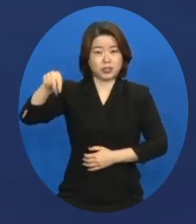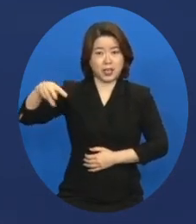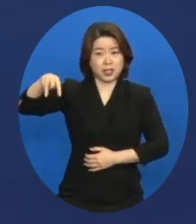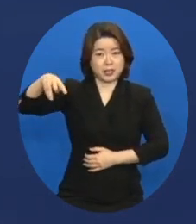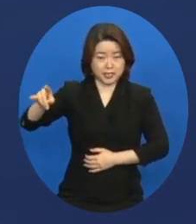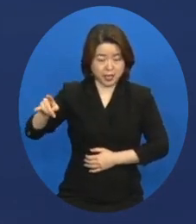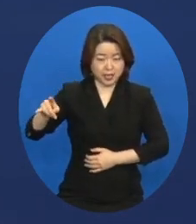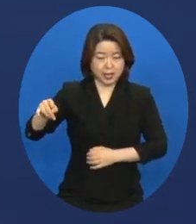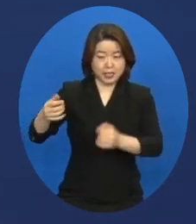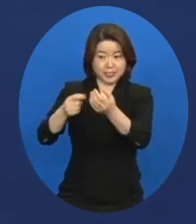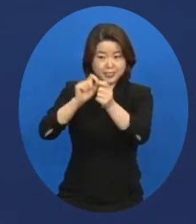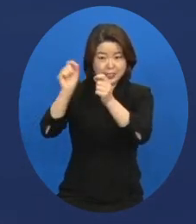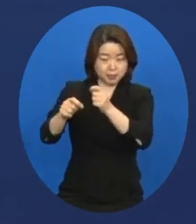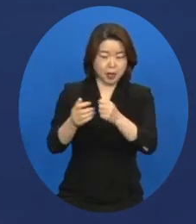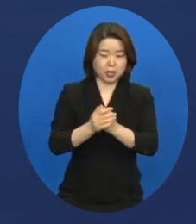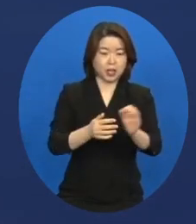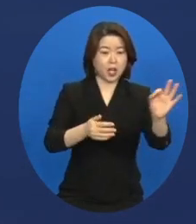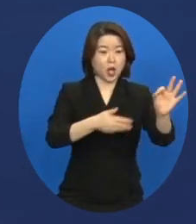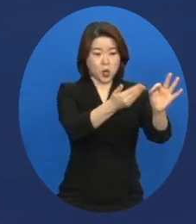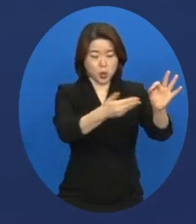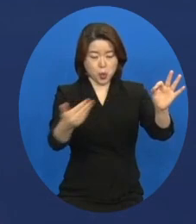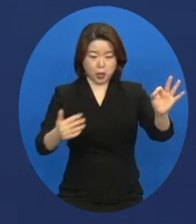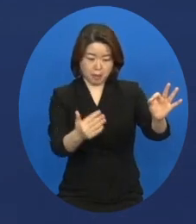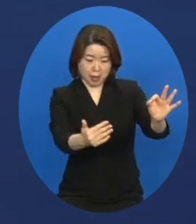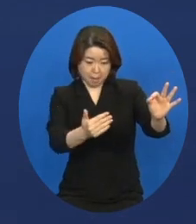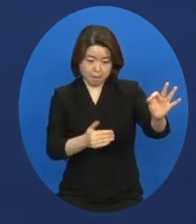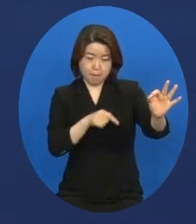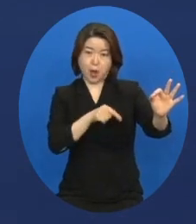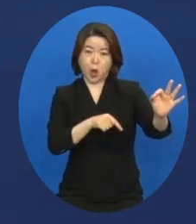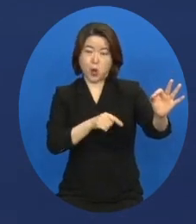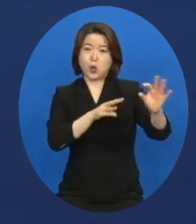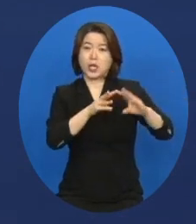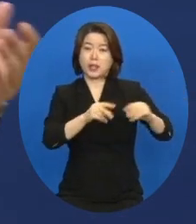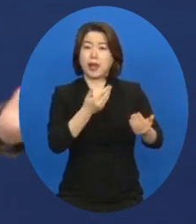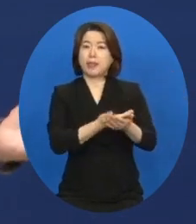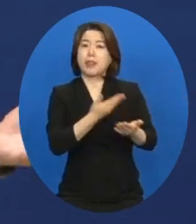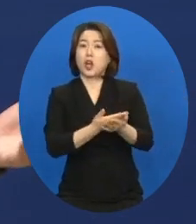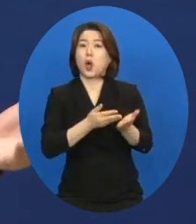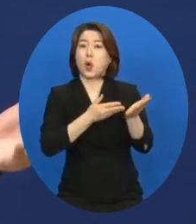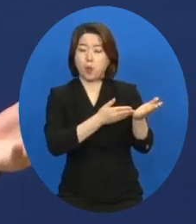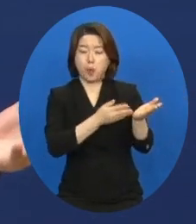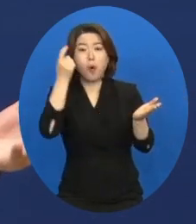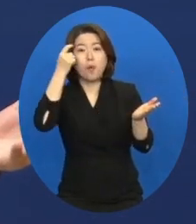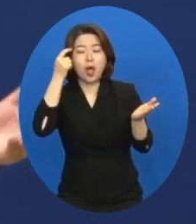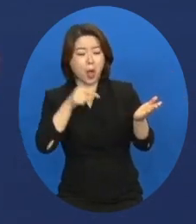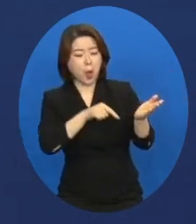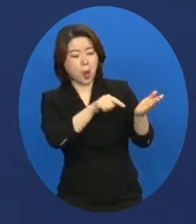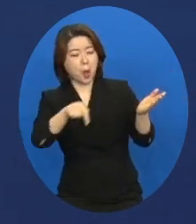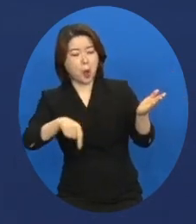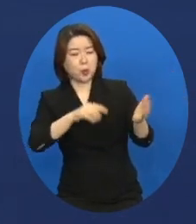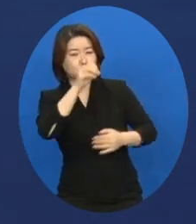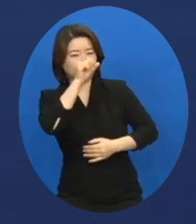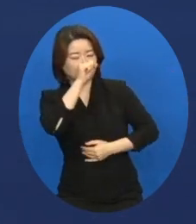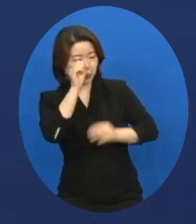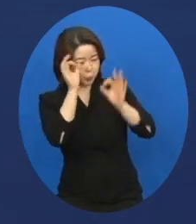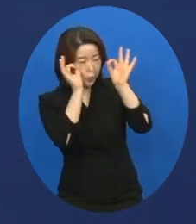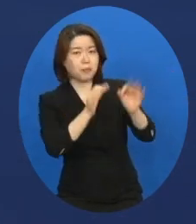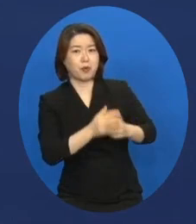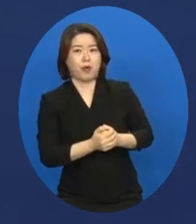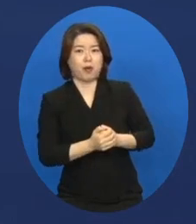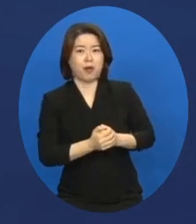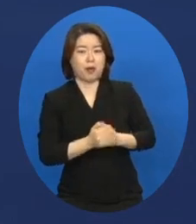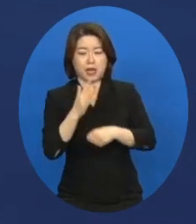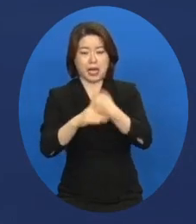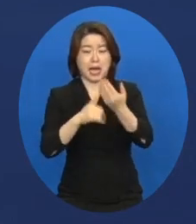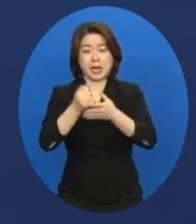달라고 모세에게 요청을 했었습니다. 그 땅이 좋아 보였기 때문입니다. 그 땅은 하나님의